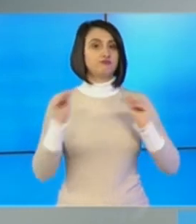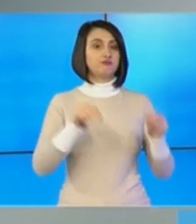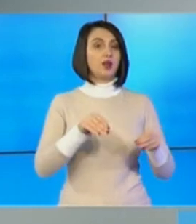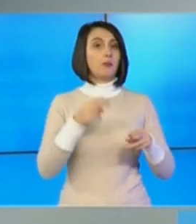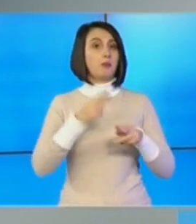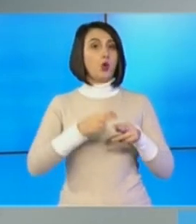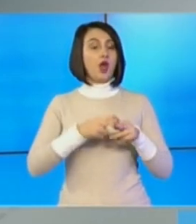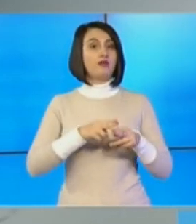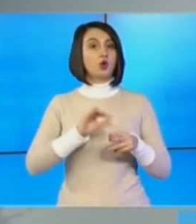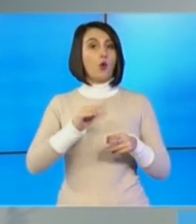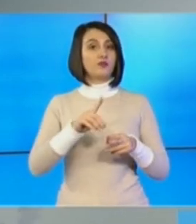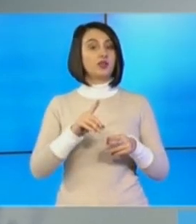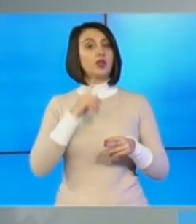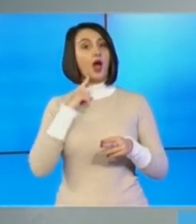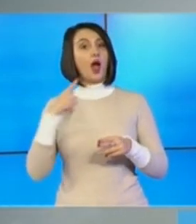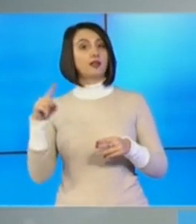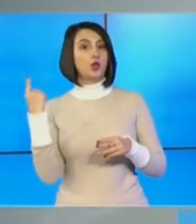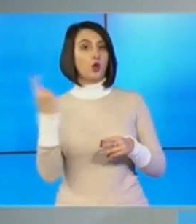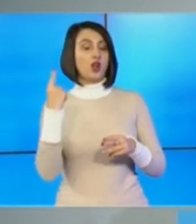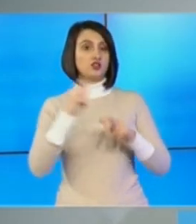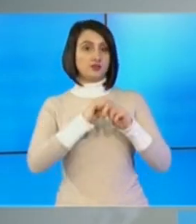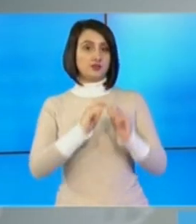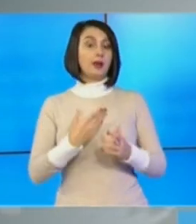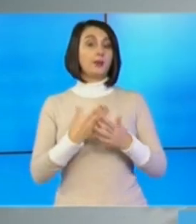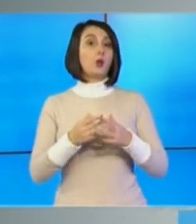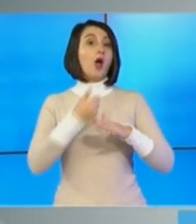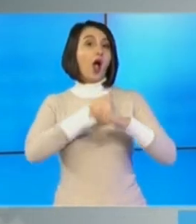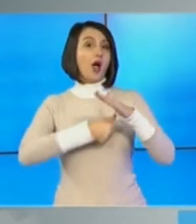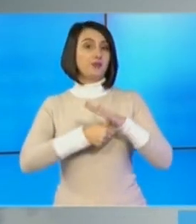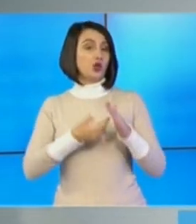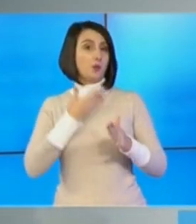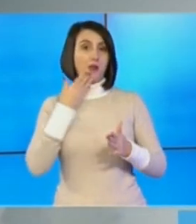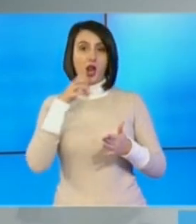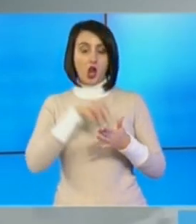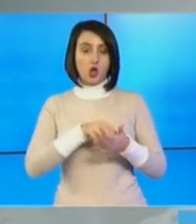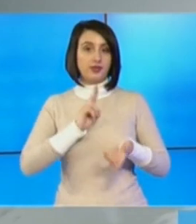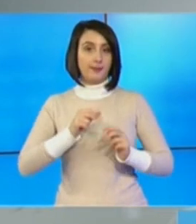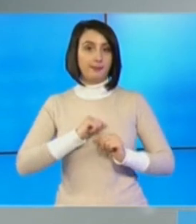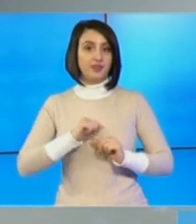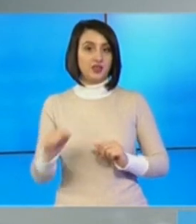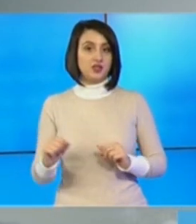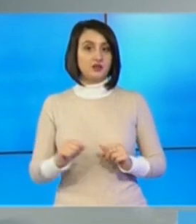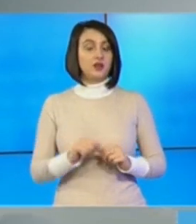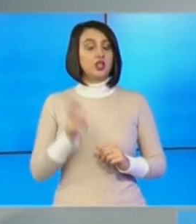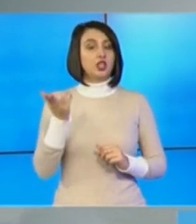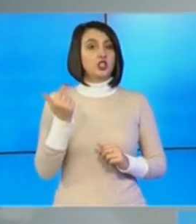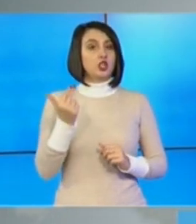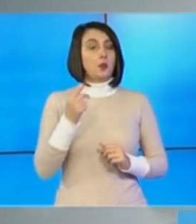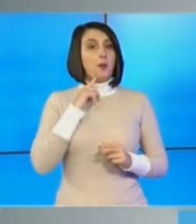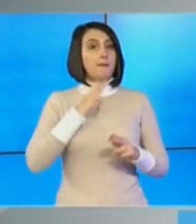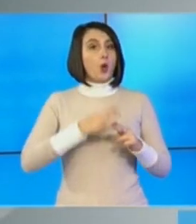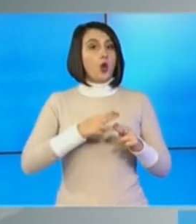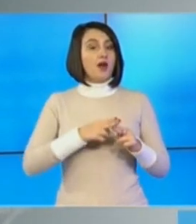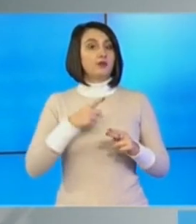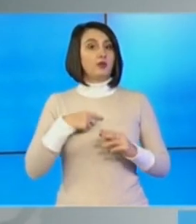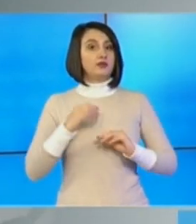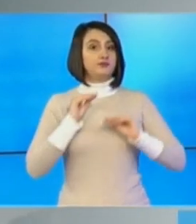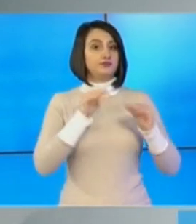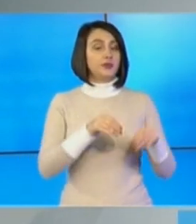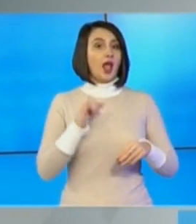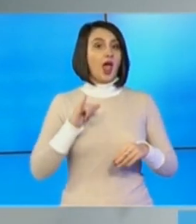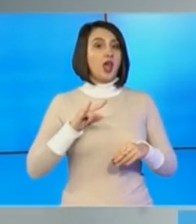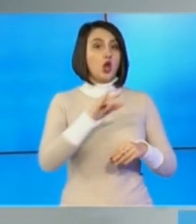Pacienții infectați cu SARS-CoV-2 în alte orașe din țară, pentru că în capitală nu mai sunt locuri la terapie intensivă. 15 pacienți vor fi transportați cu